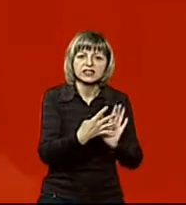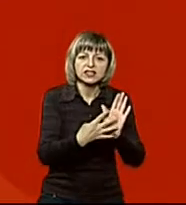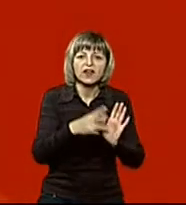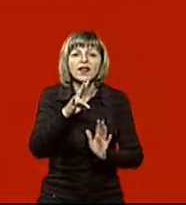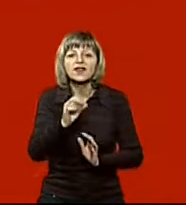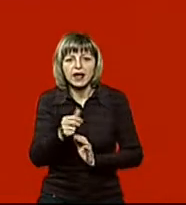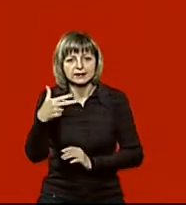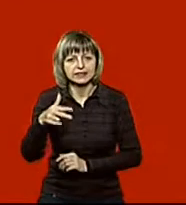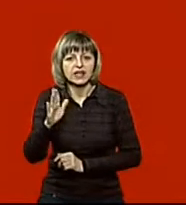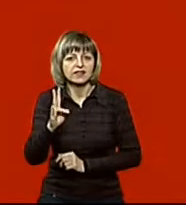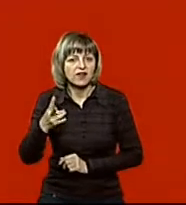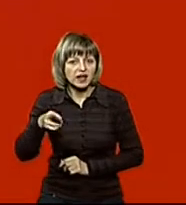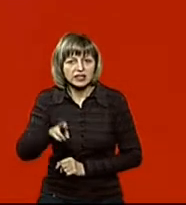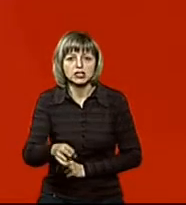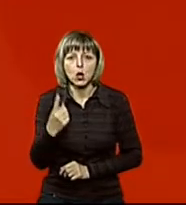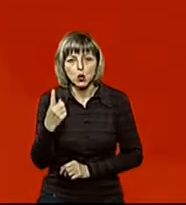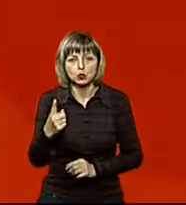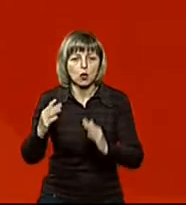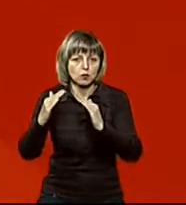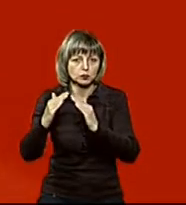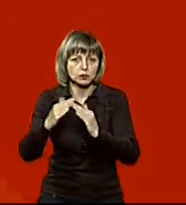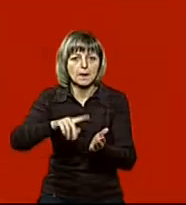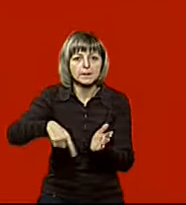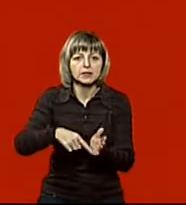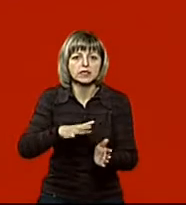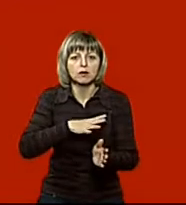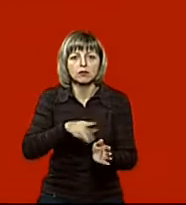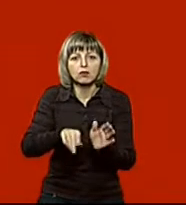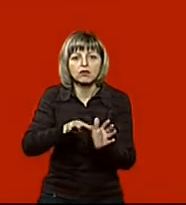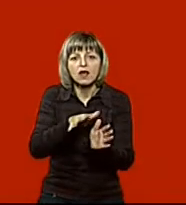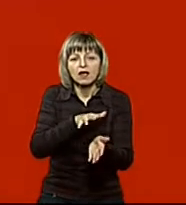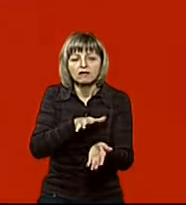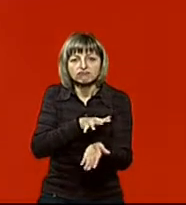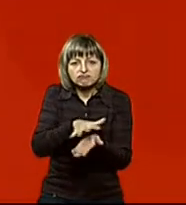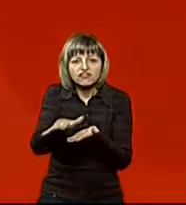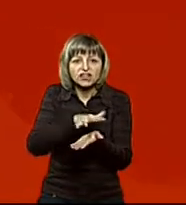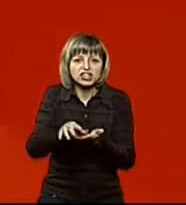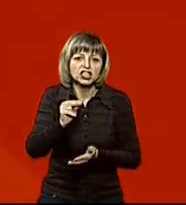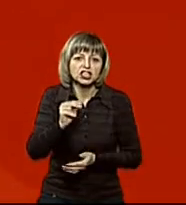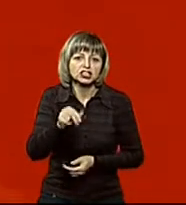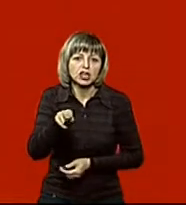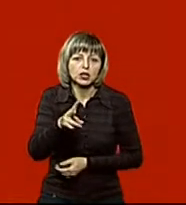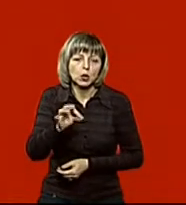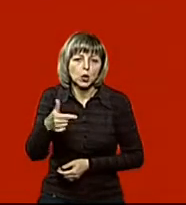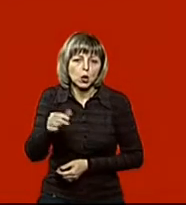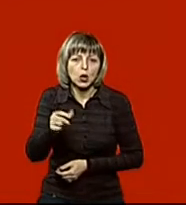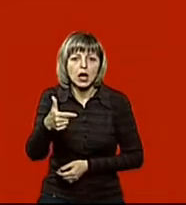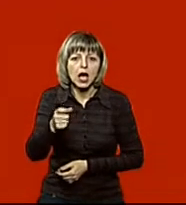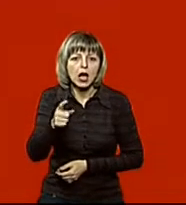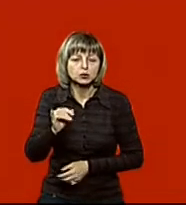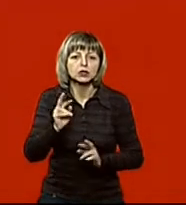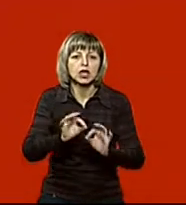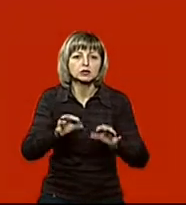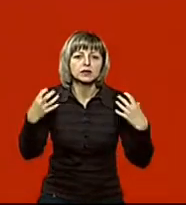29 на 30 вересня в одному з помешкань міста стався витік чадного газу. Як розповів Сергій Галащук,